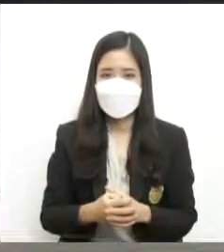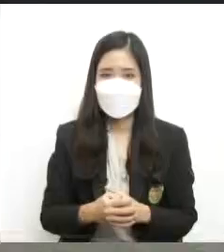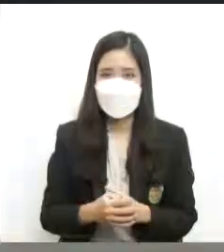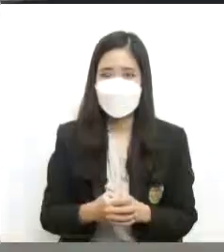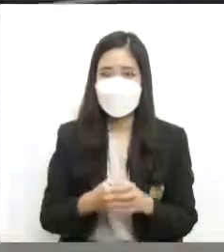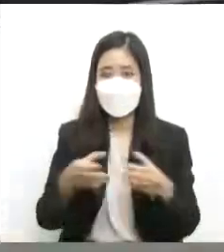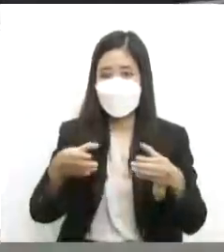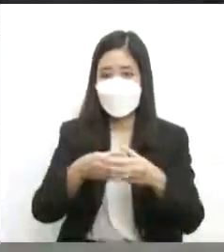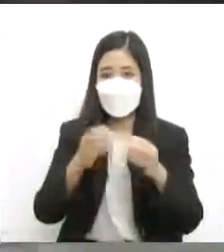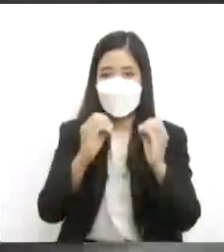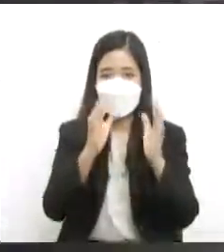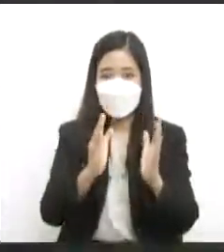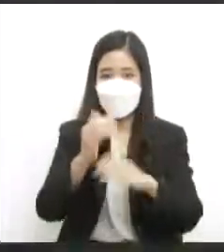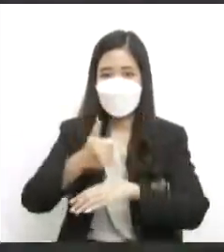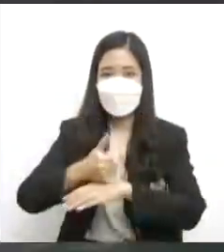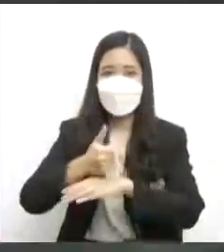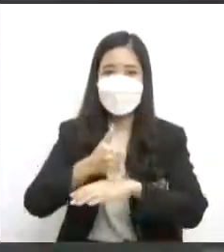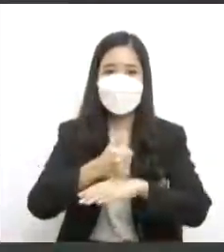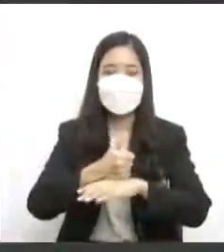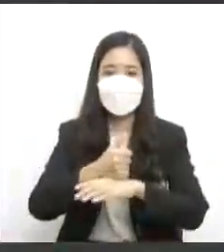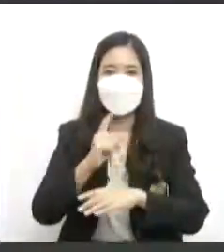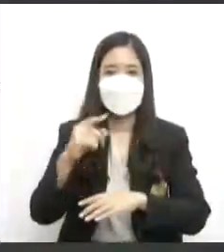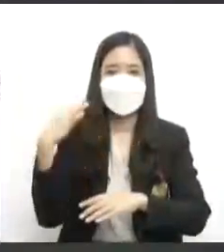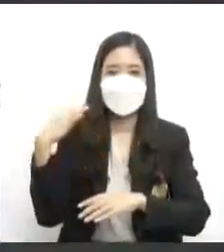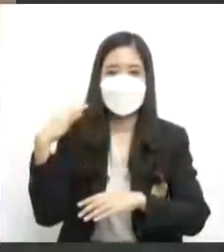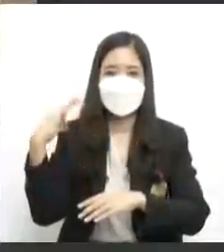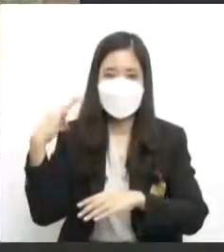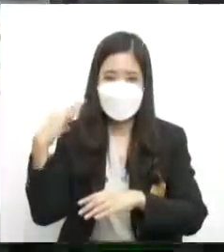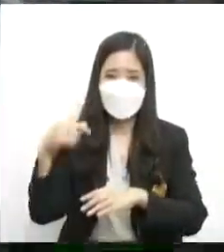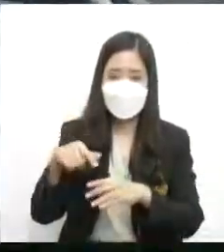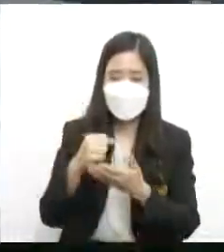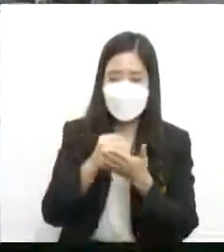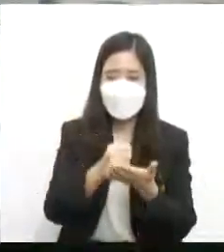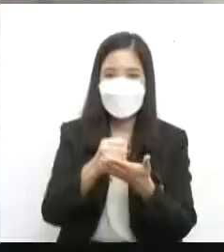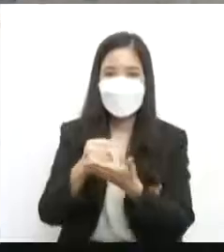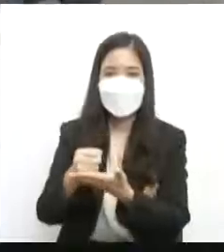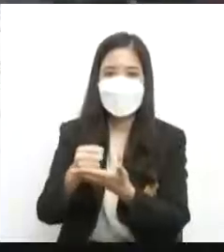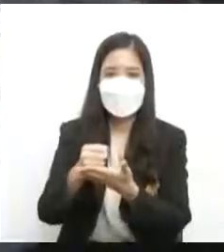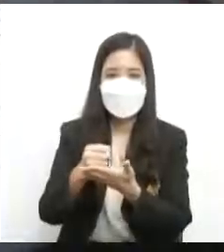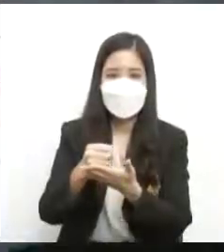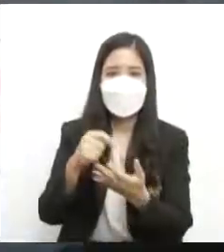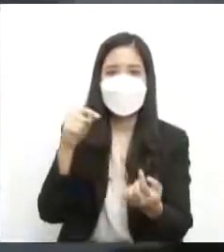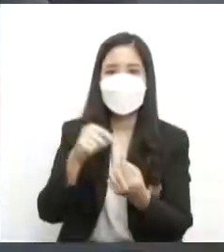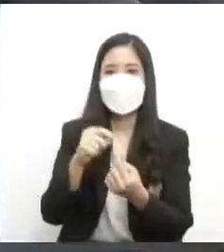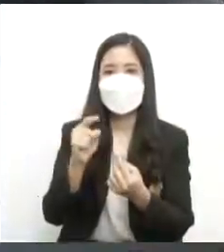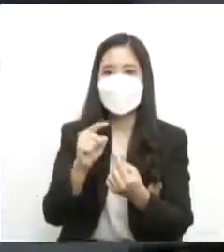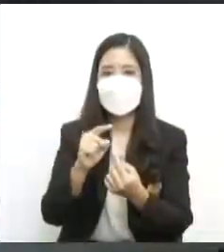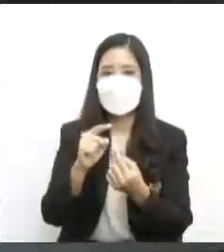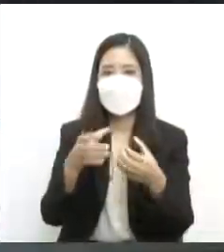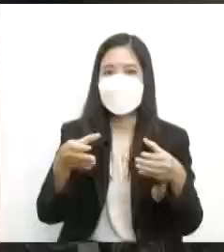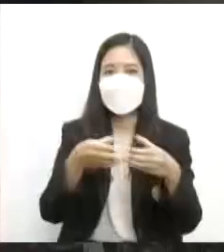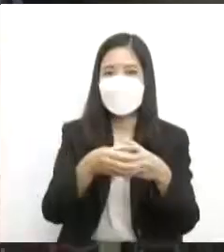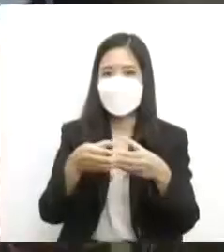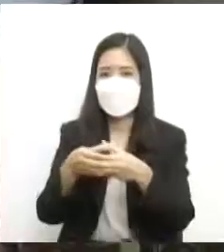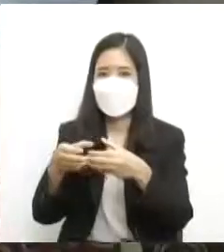บริหารและครูได้เป็นตัวแทนส่งมอบเงินช่วยเหลือรายละ 1,000 บาทพร้อมกล่องปันสุขตามความจำเ